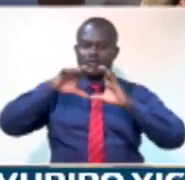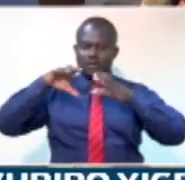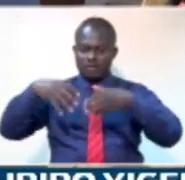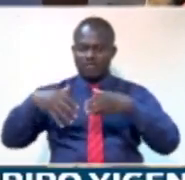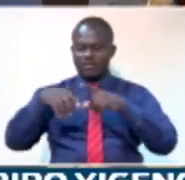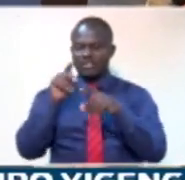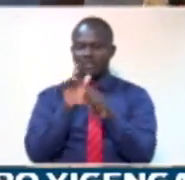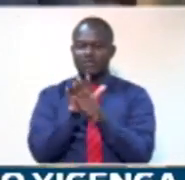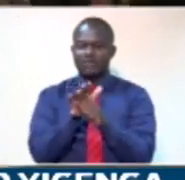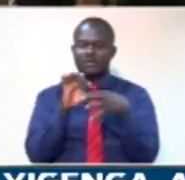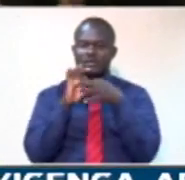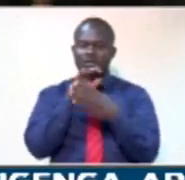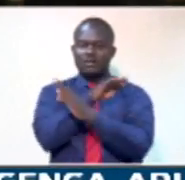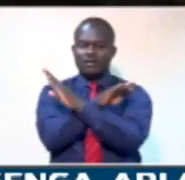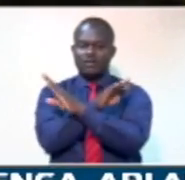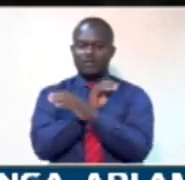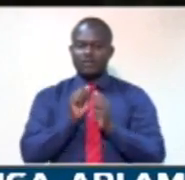y'iterabwoba kufatanya na Mozambique.